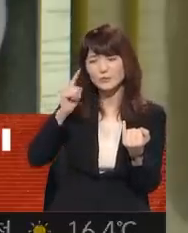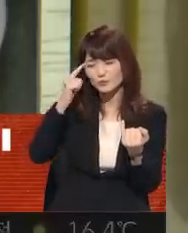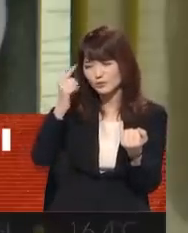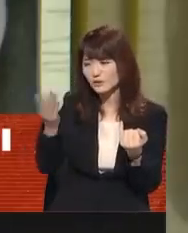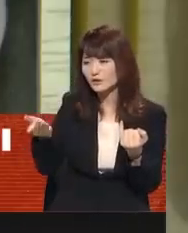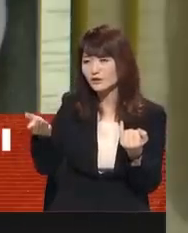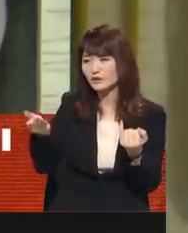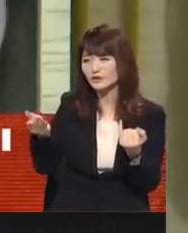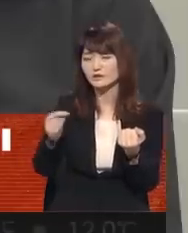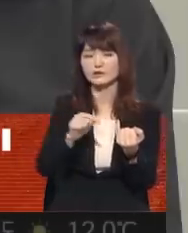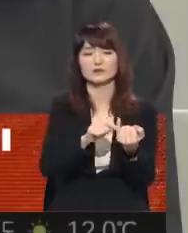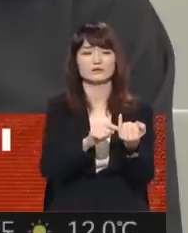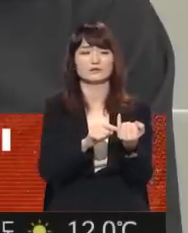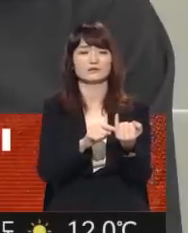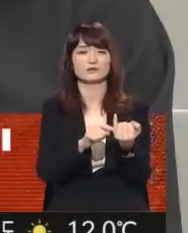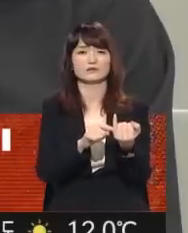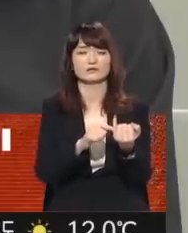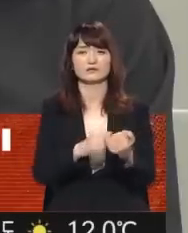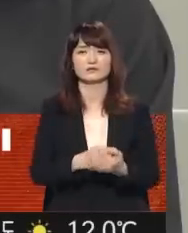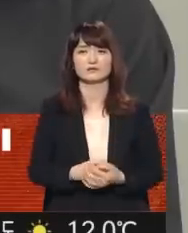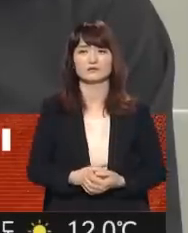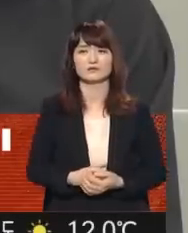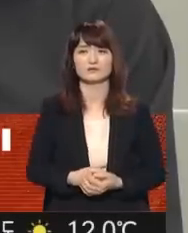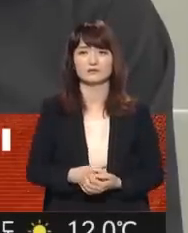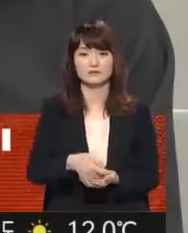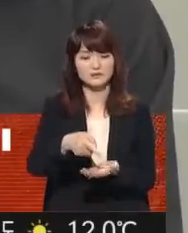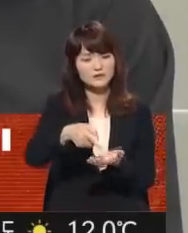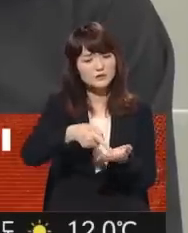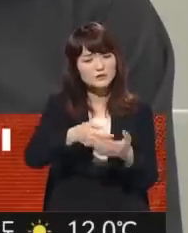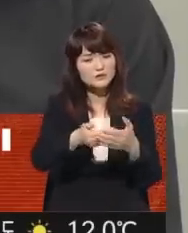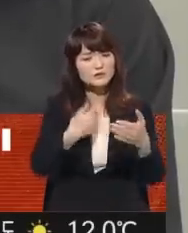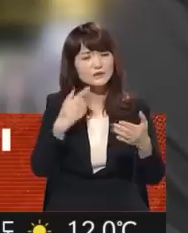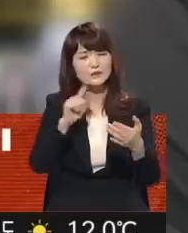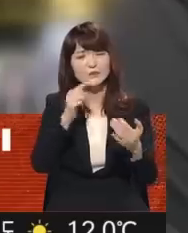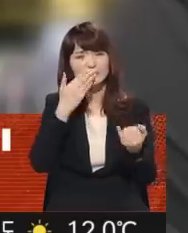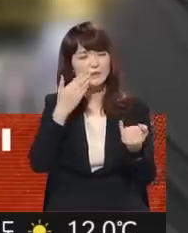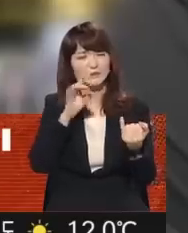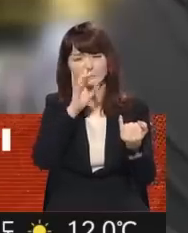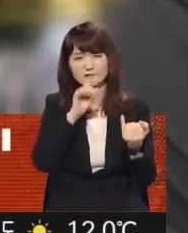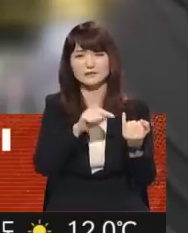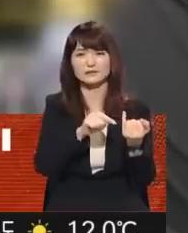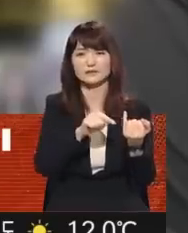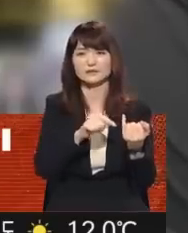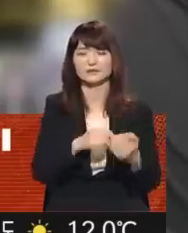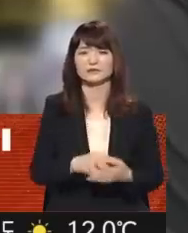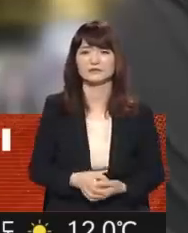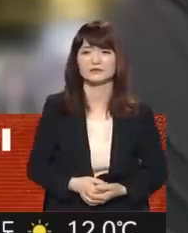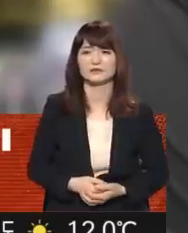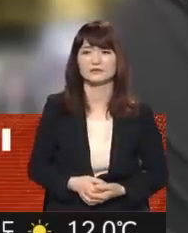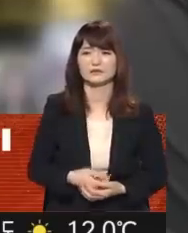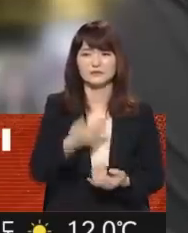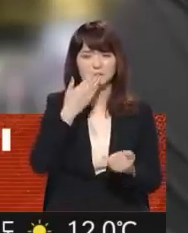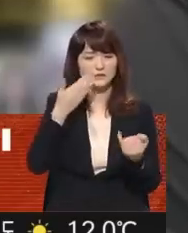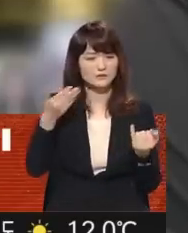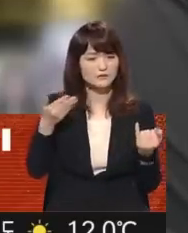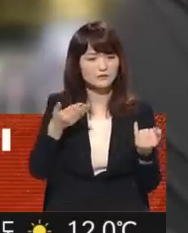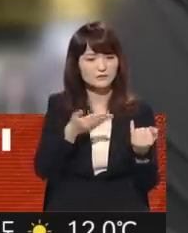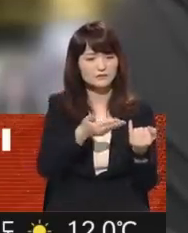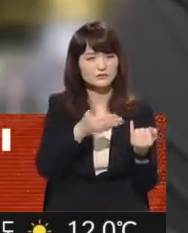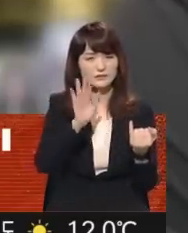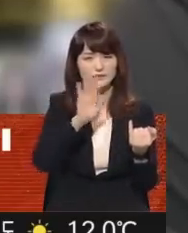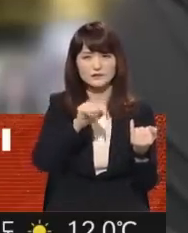엄마는 수술을 하기 전에 뭘 먹으면 안 되잖아요 그래서 그때 이제 못 먹게 했는데